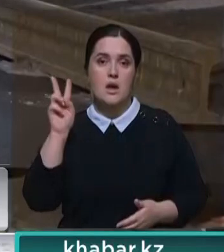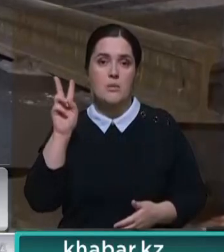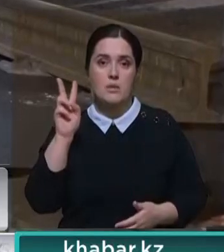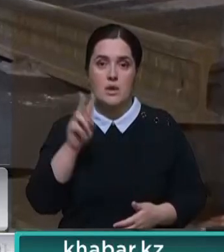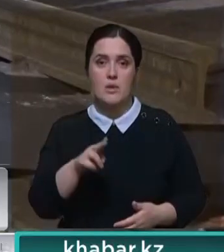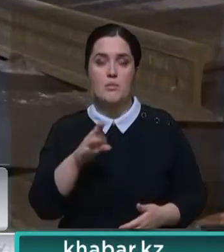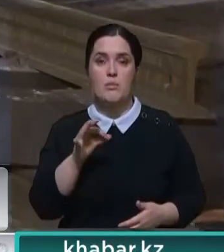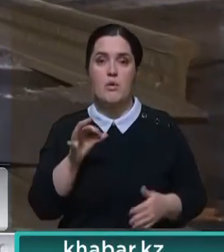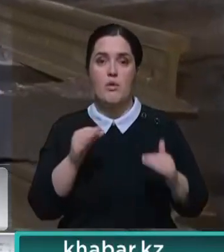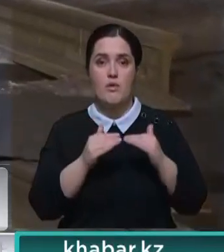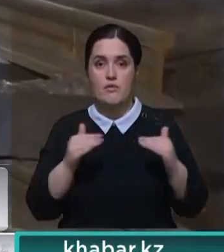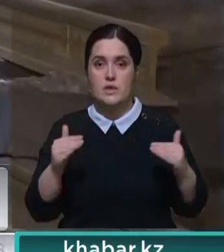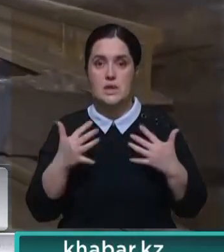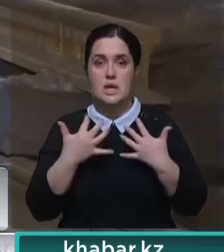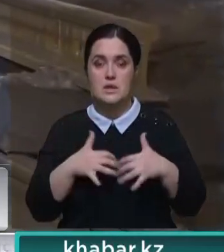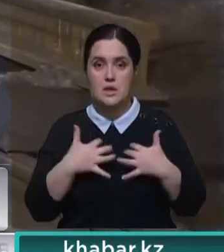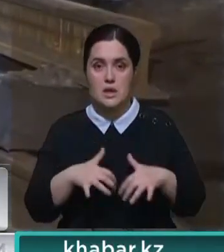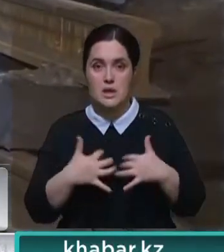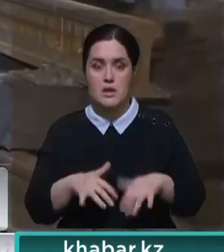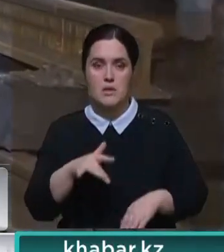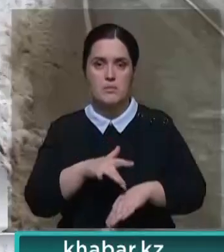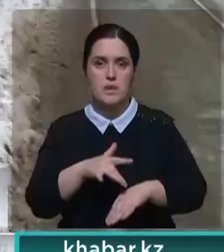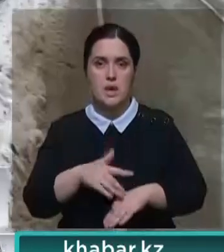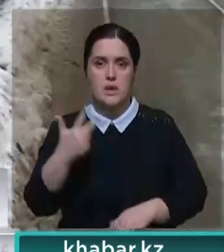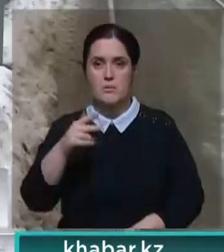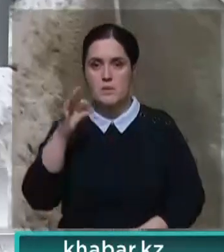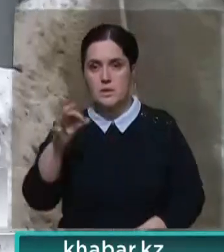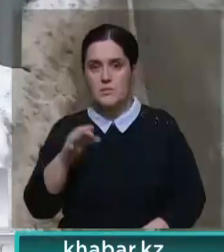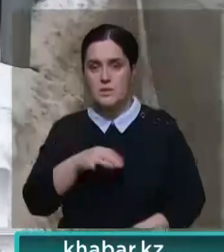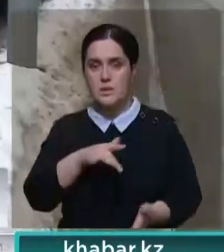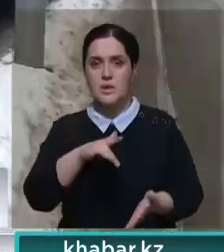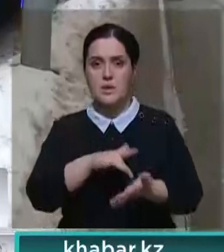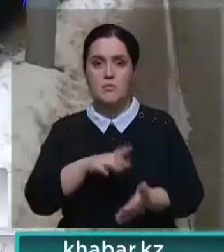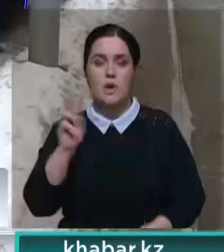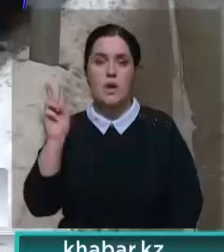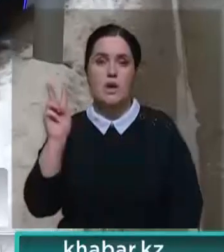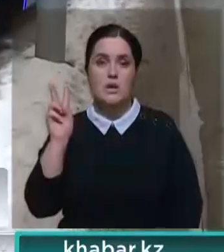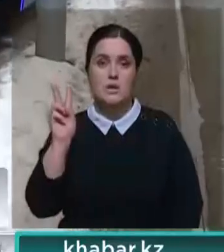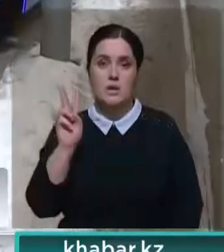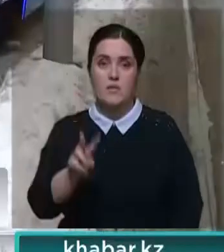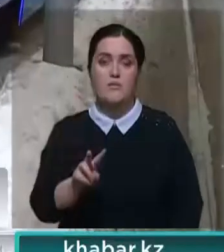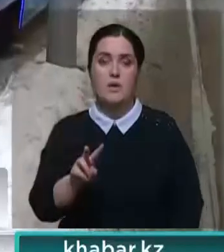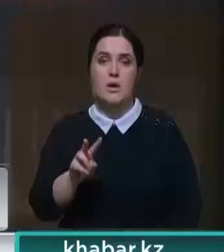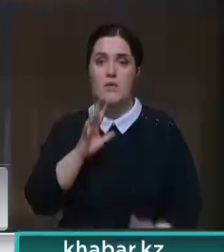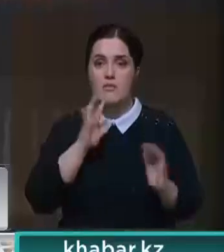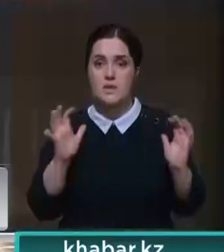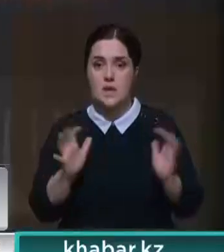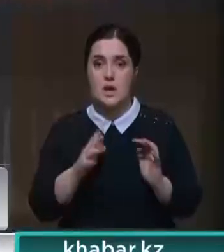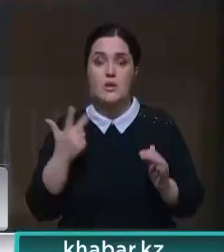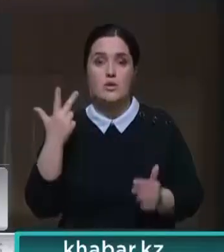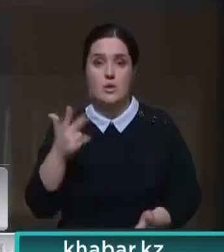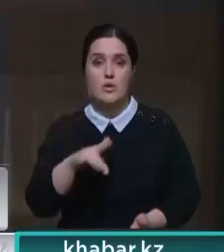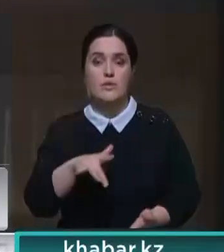рентабельными. Поездку на трамвае по официальной статистике предпочитают больше 30% горожан. Впрочем, и трамвайные